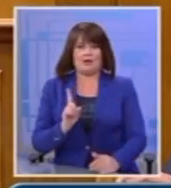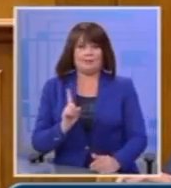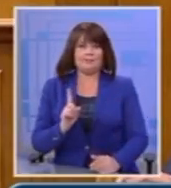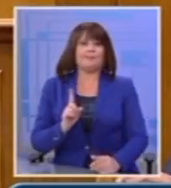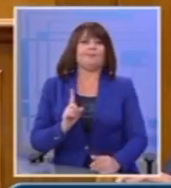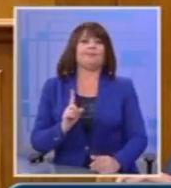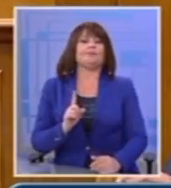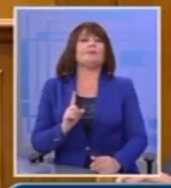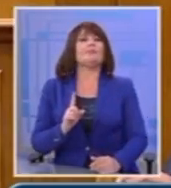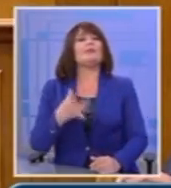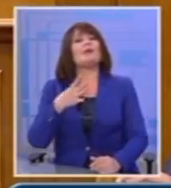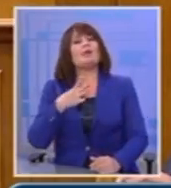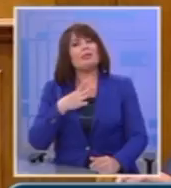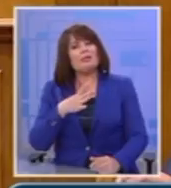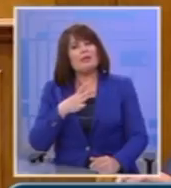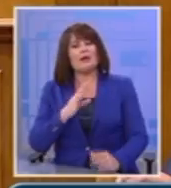προκειμένου να εξασφαλίσω